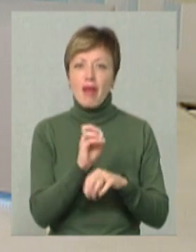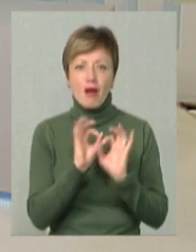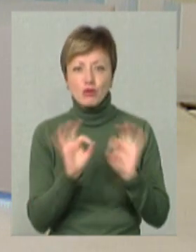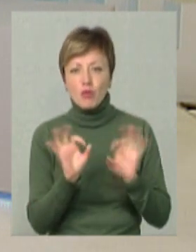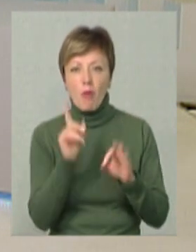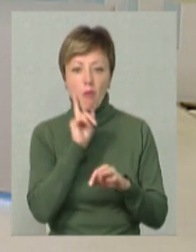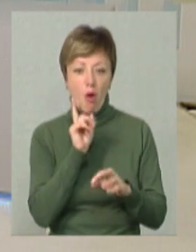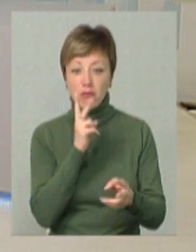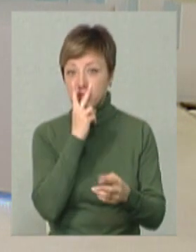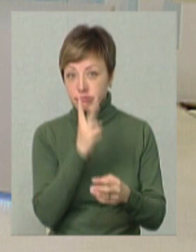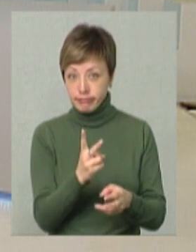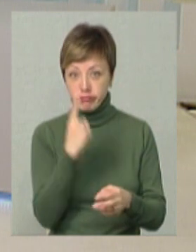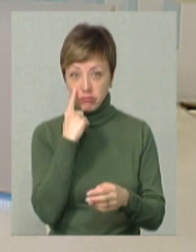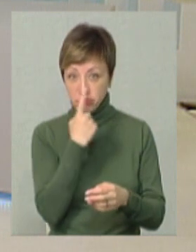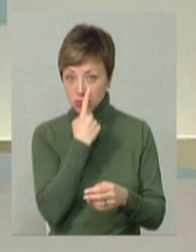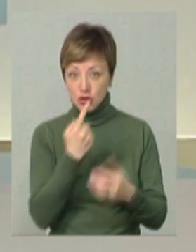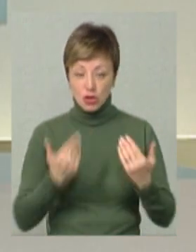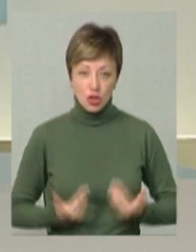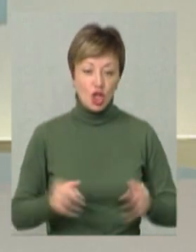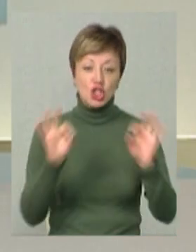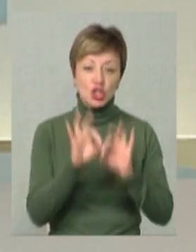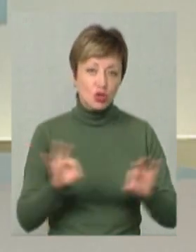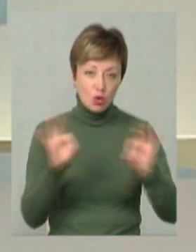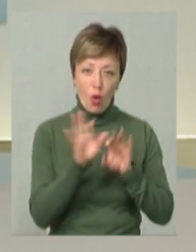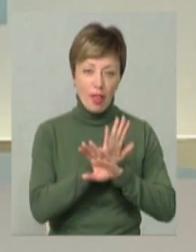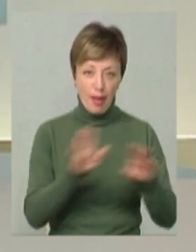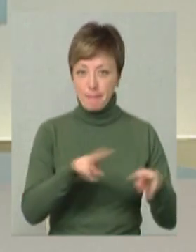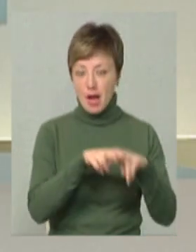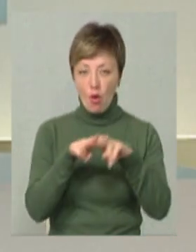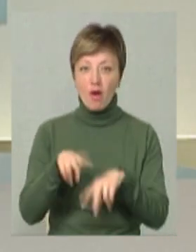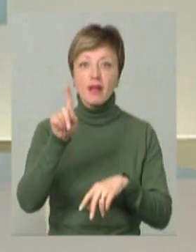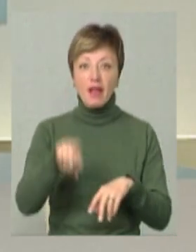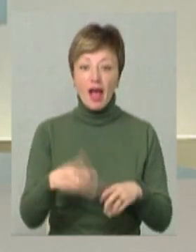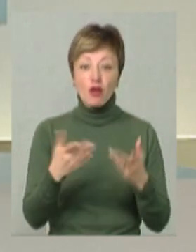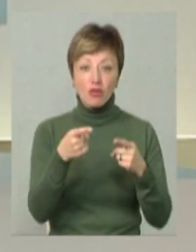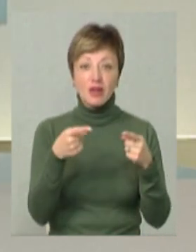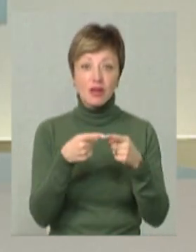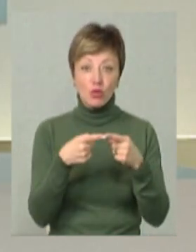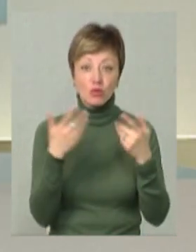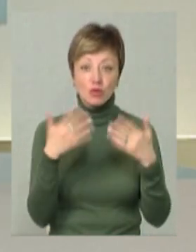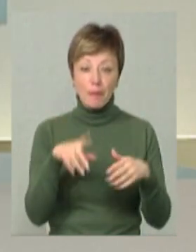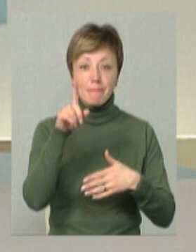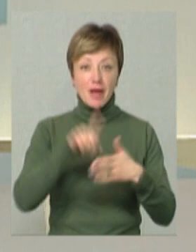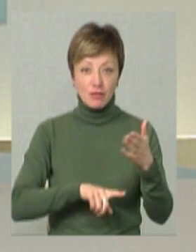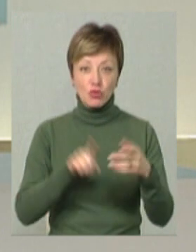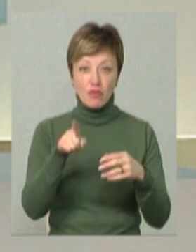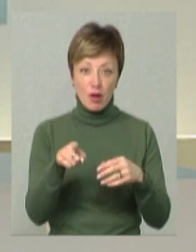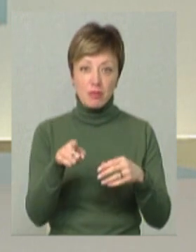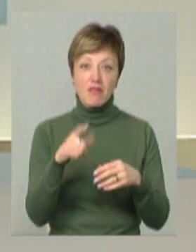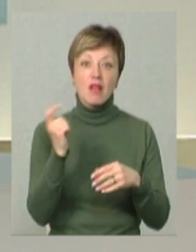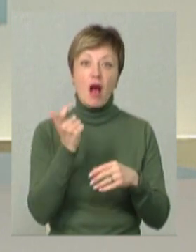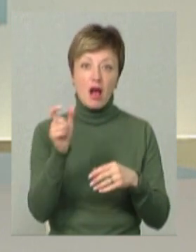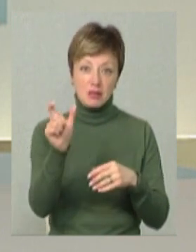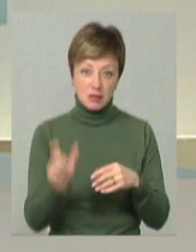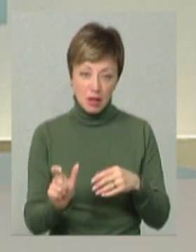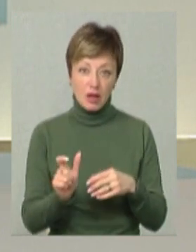розповідала, поки ви не побачили житло, нічого не перераховуйте. Більше того, навіть якщо ви не маєте житло, переконайтеся, що вам здає його